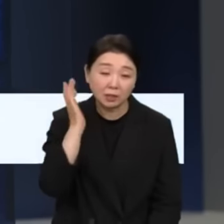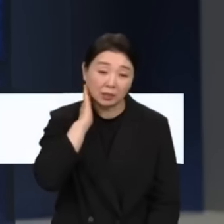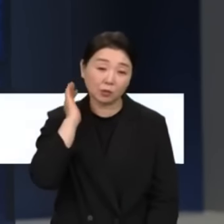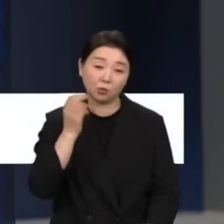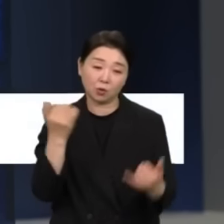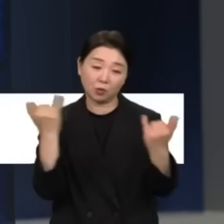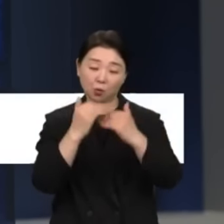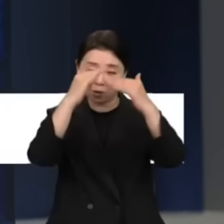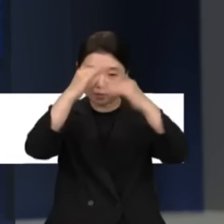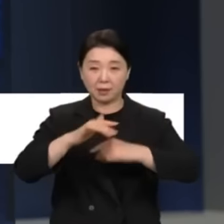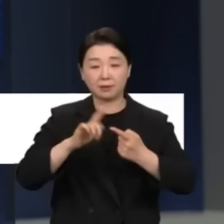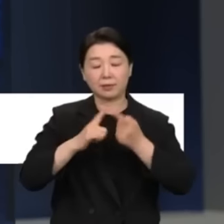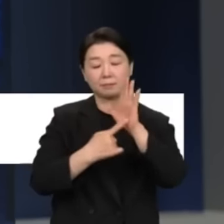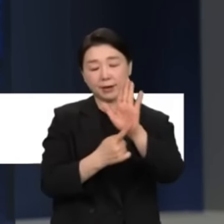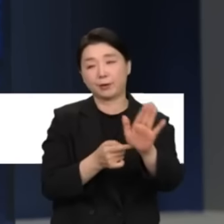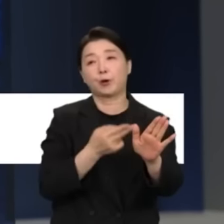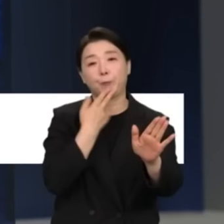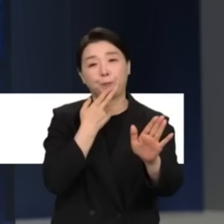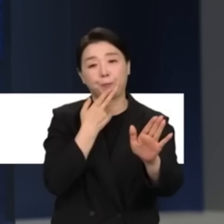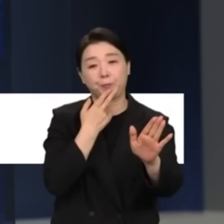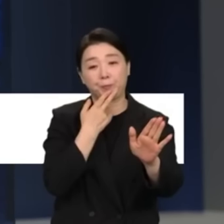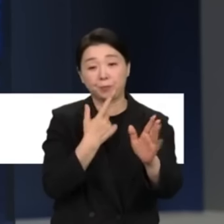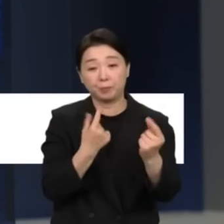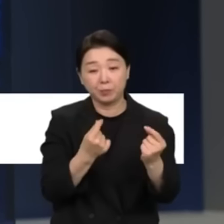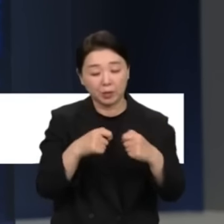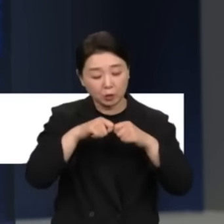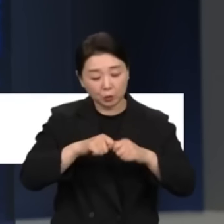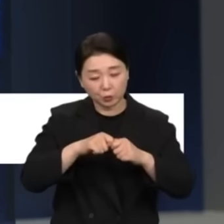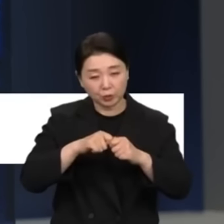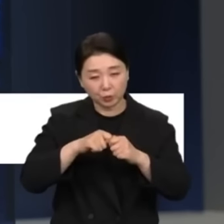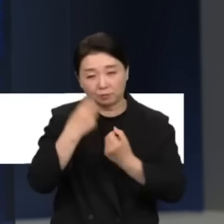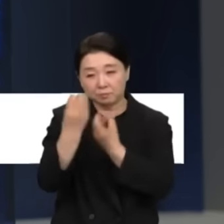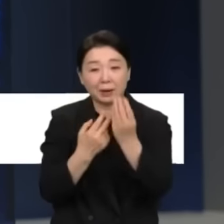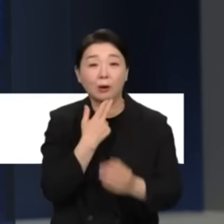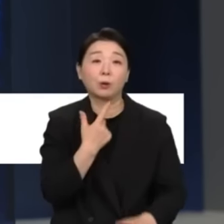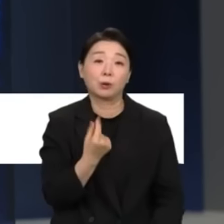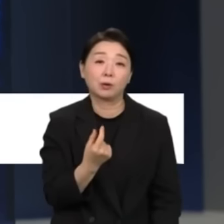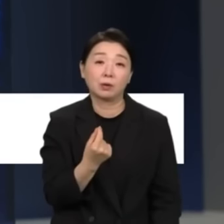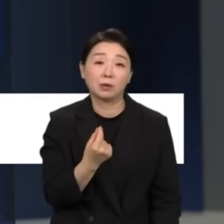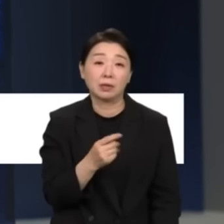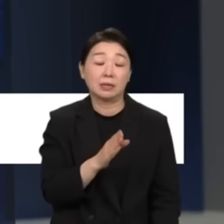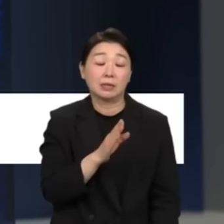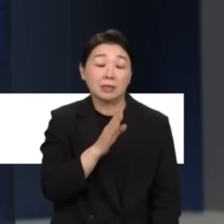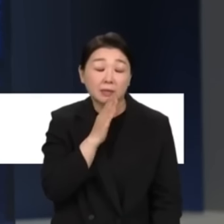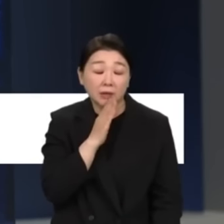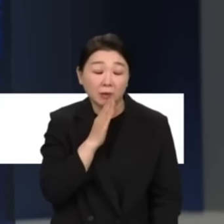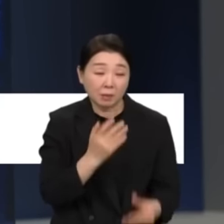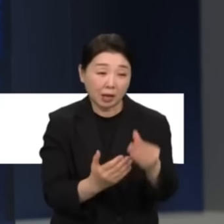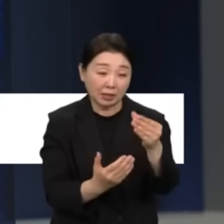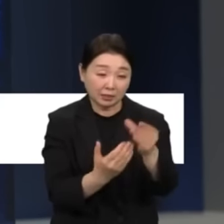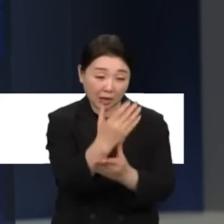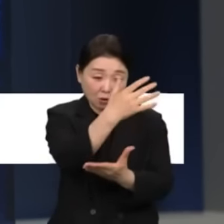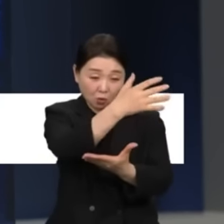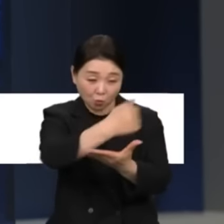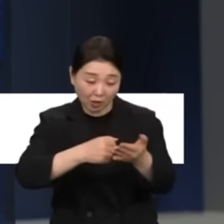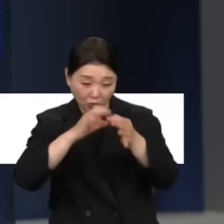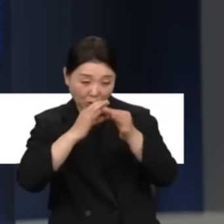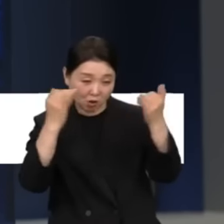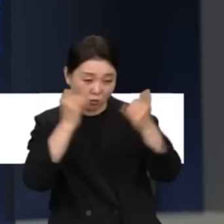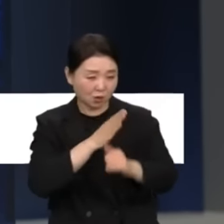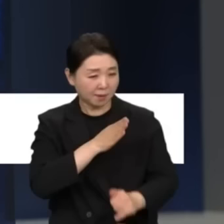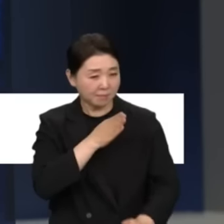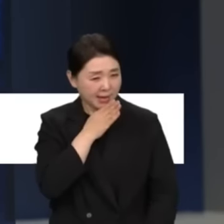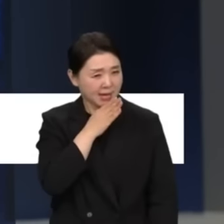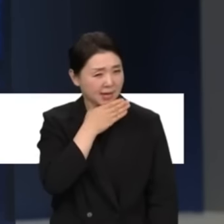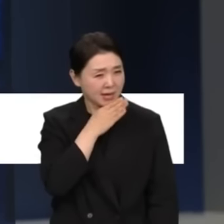통화 내용에 대해서는 밝히지 않겠다라고 했고 또 구체적인 내용을 말하지 않았기 때문에 정말 회수 과정에 대해서 통화를 한 게 맞는지 이 통화